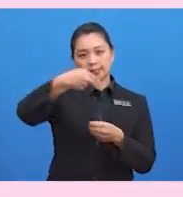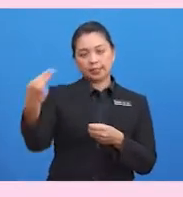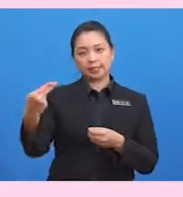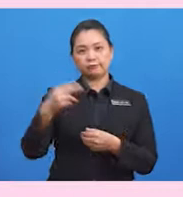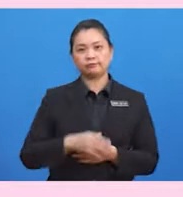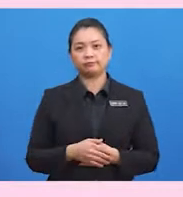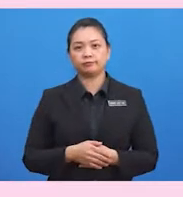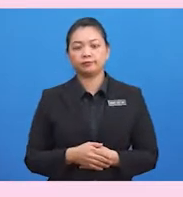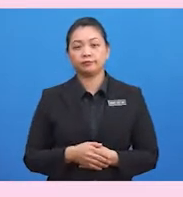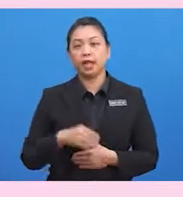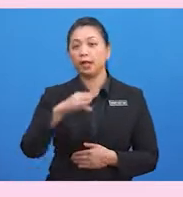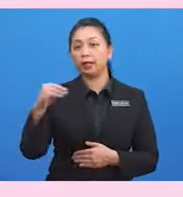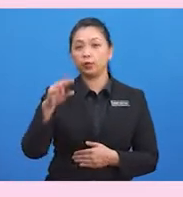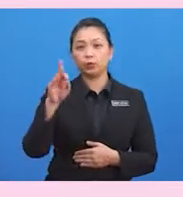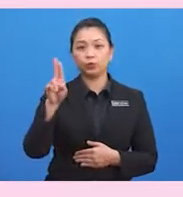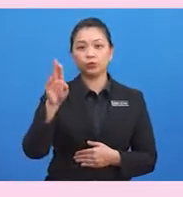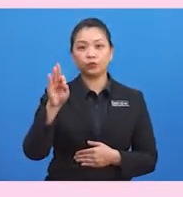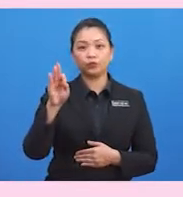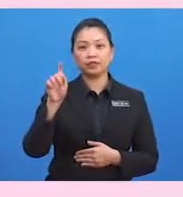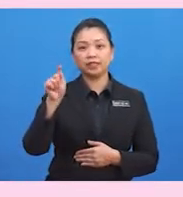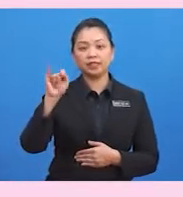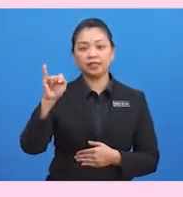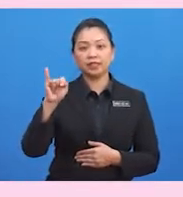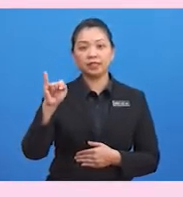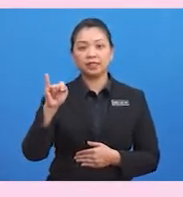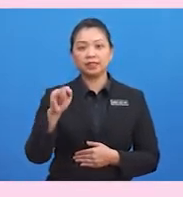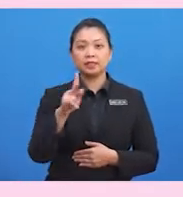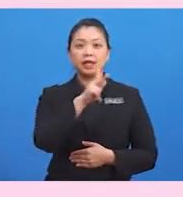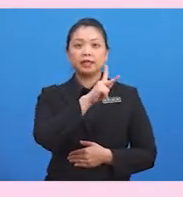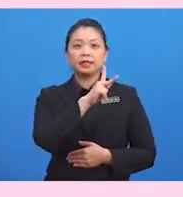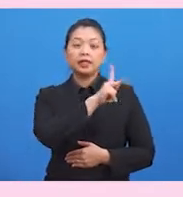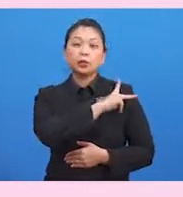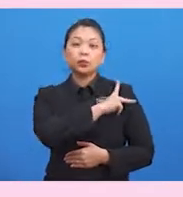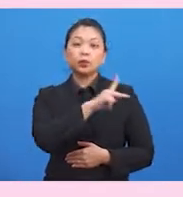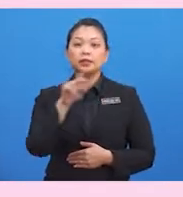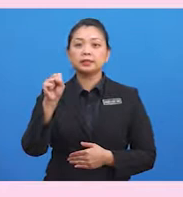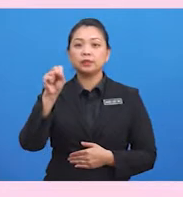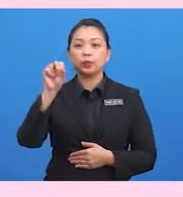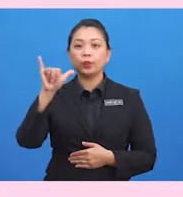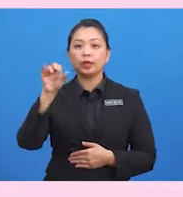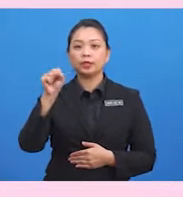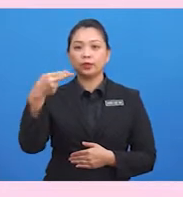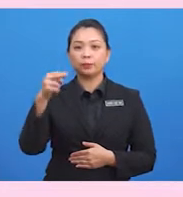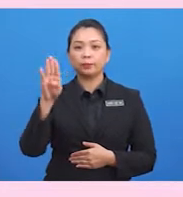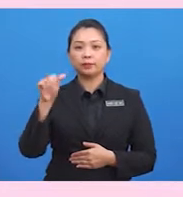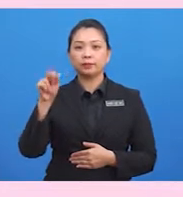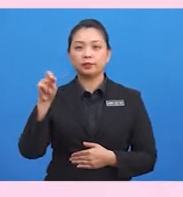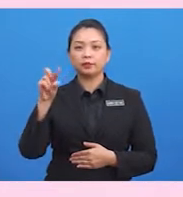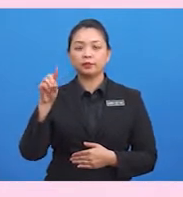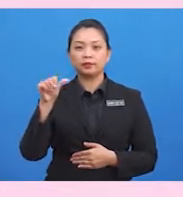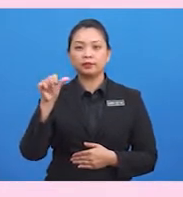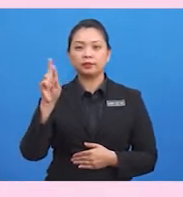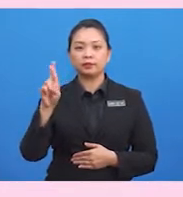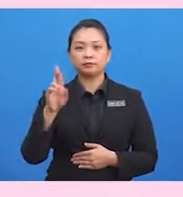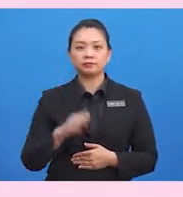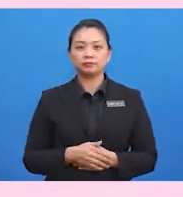Uti penghulu bendahari juga merupakan ketua segala Syahbandar dan ketua segala benda